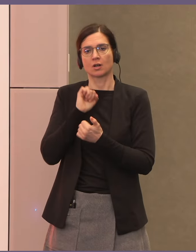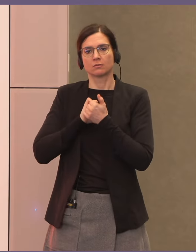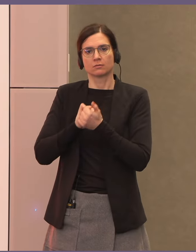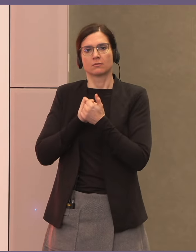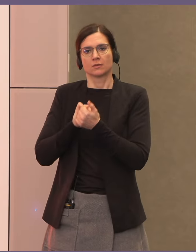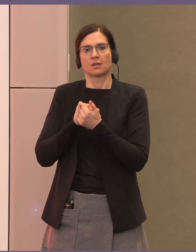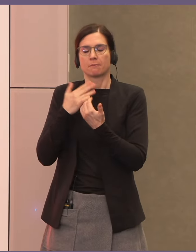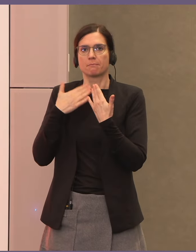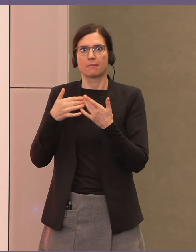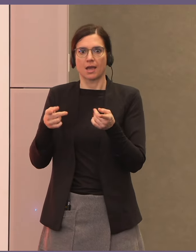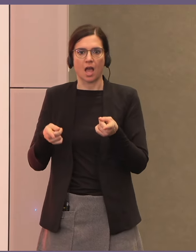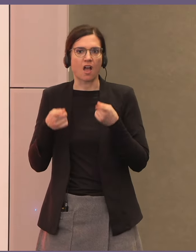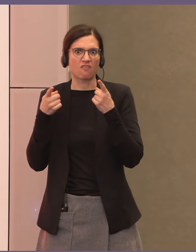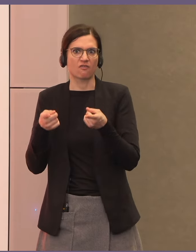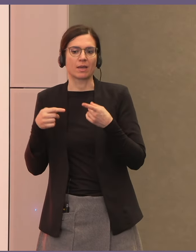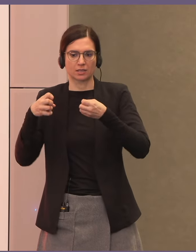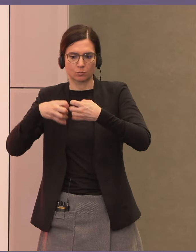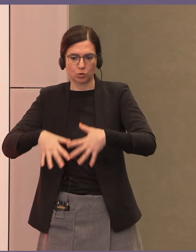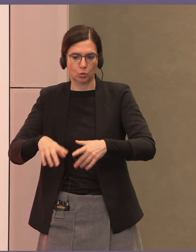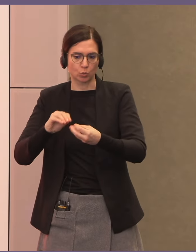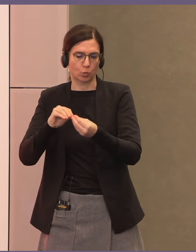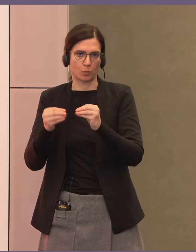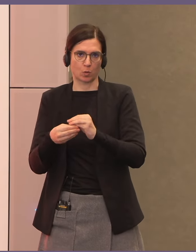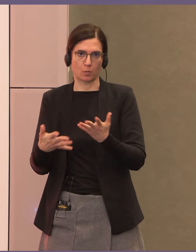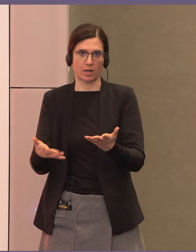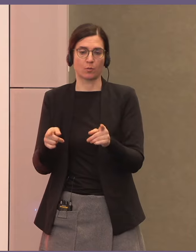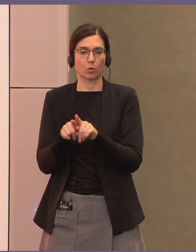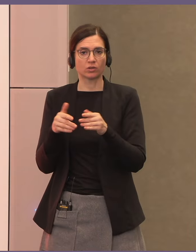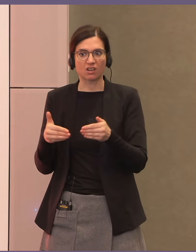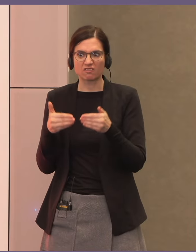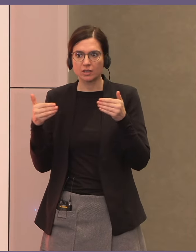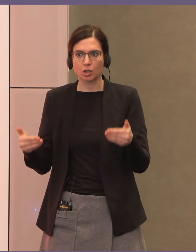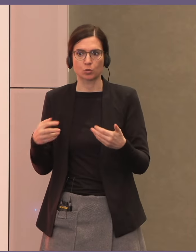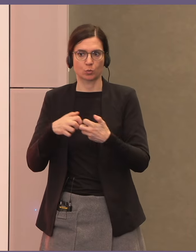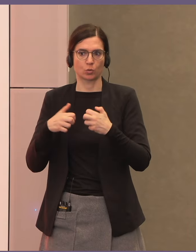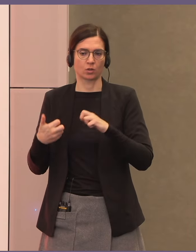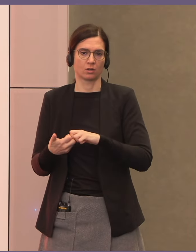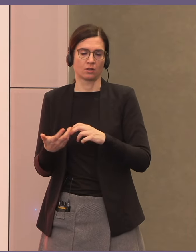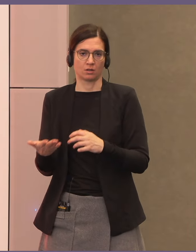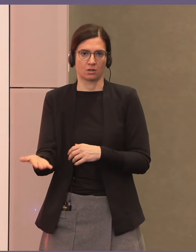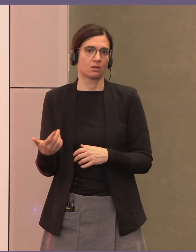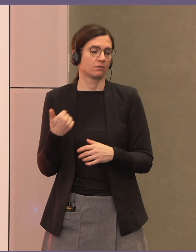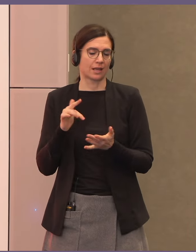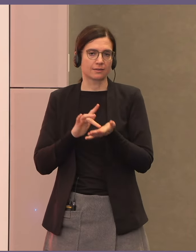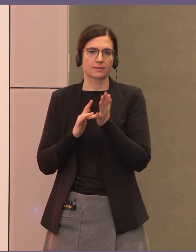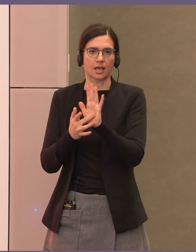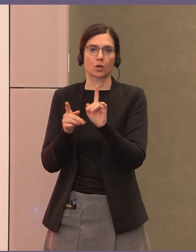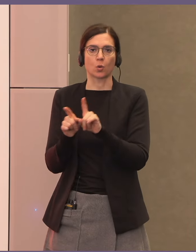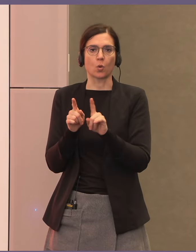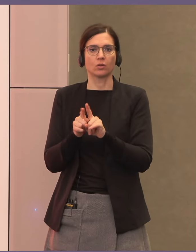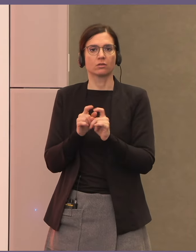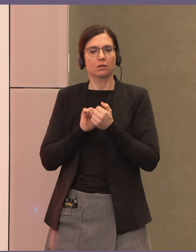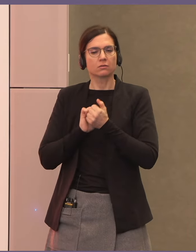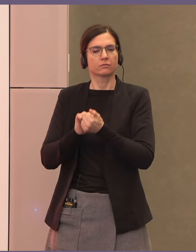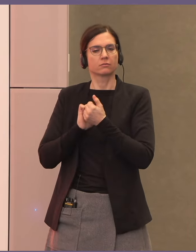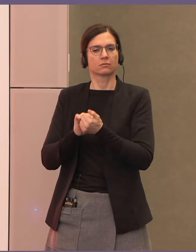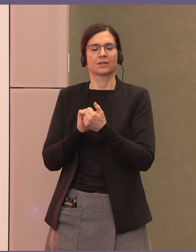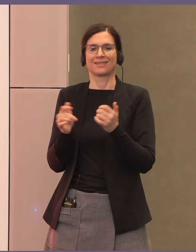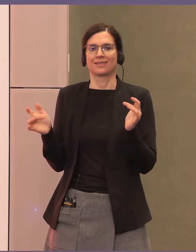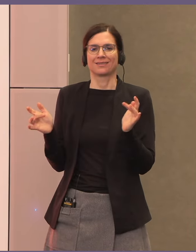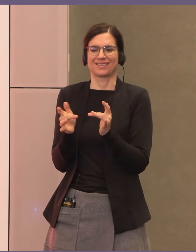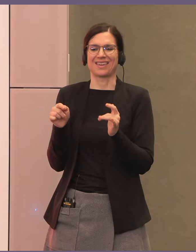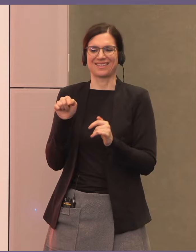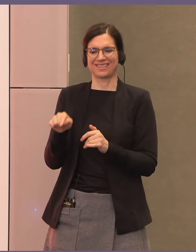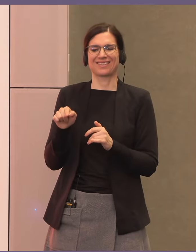Öffentlichkeit auf diese strukturellen Widersprüche aufmerksam zu machen und Impulse zu verschaffen gegen